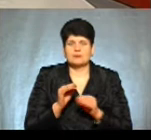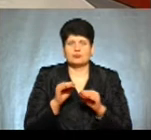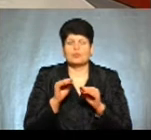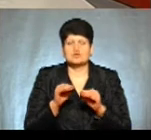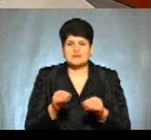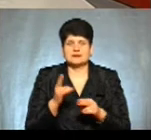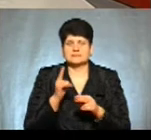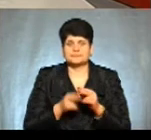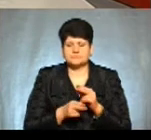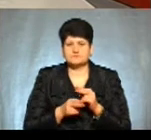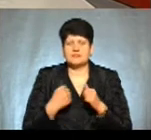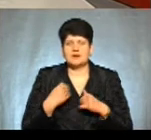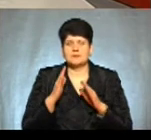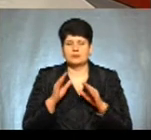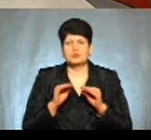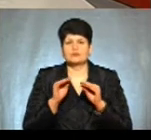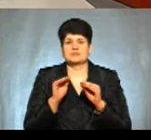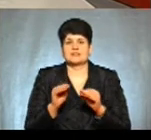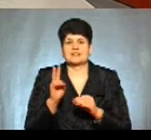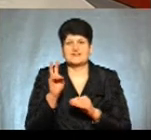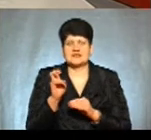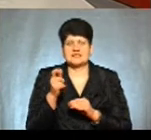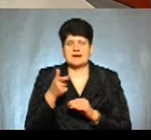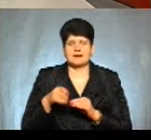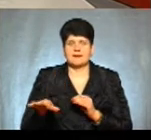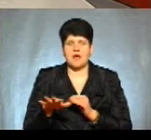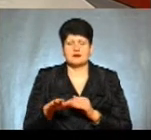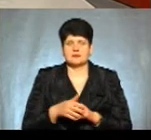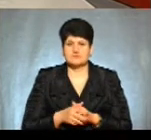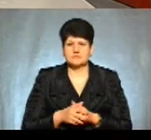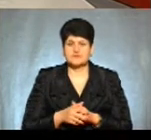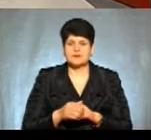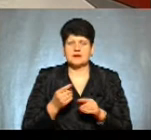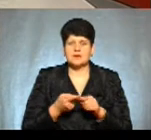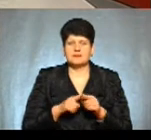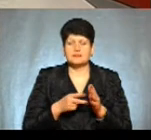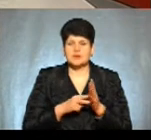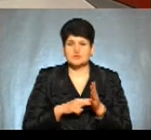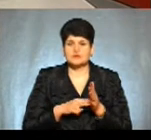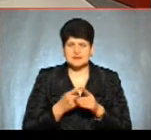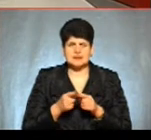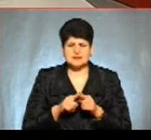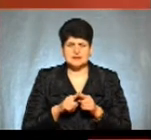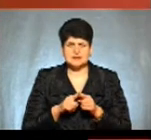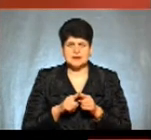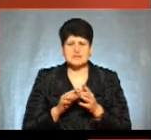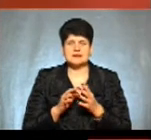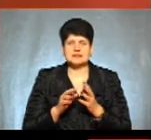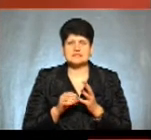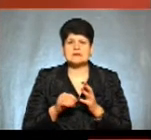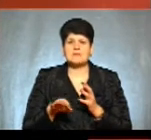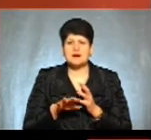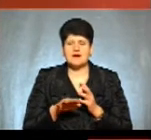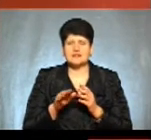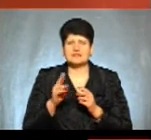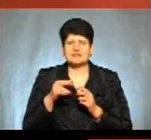буде завершена. Нами буде висаджено нових лісів 200 гектарів. І скажіть, будь ласка, ця земля сільгоспугіддя колишні? Ні,